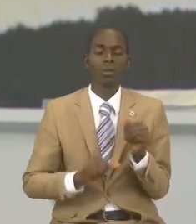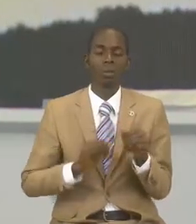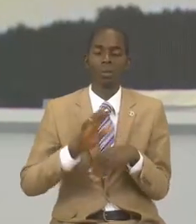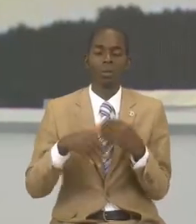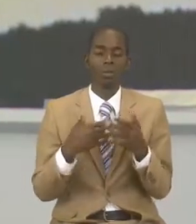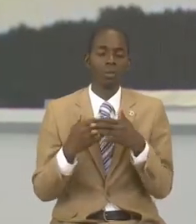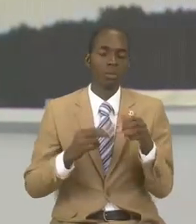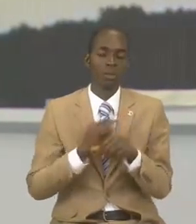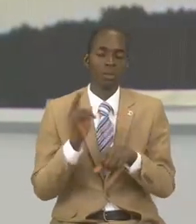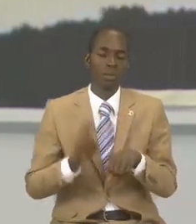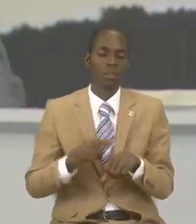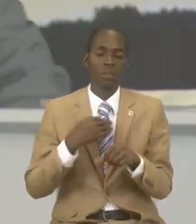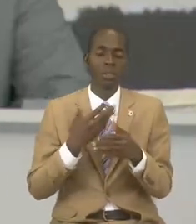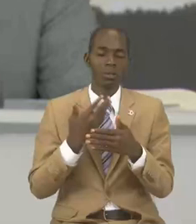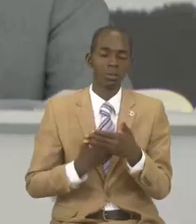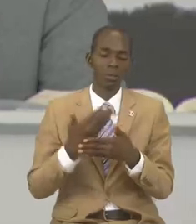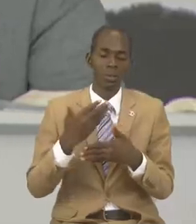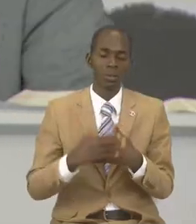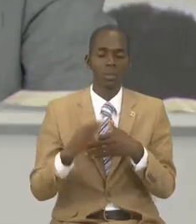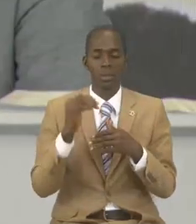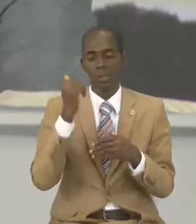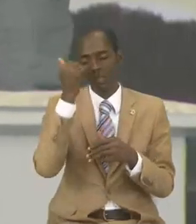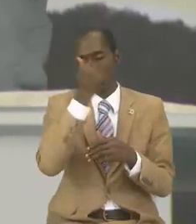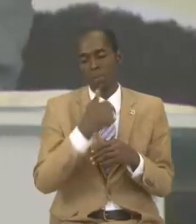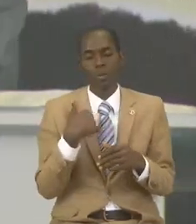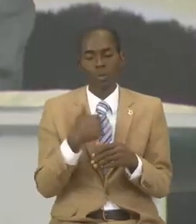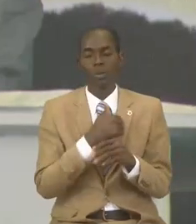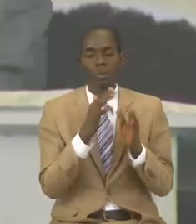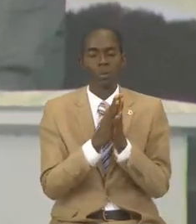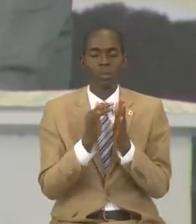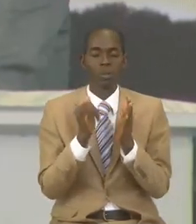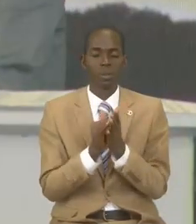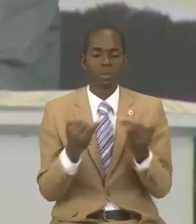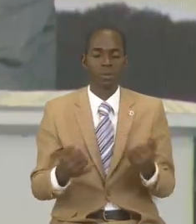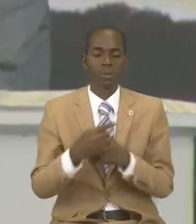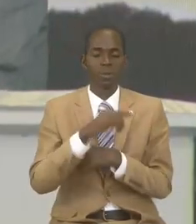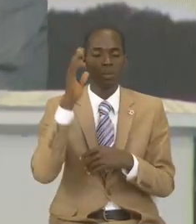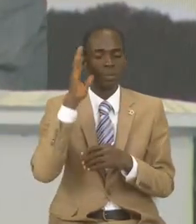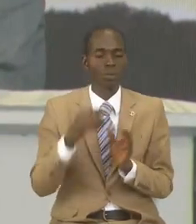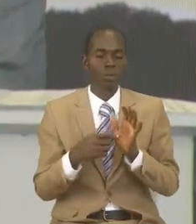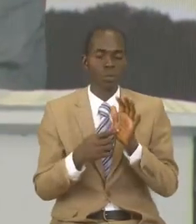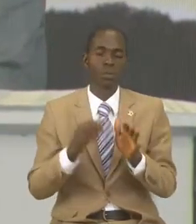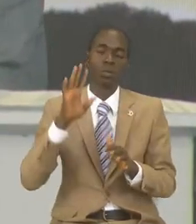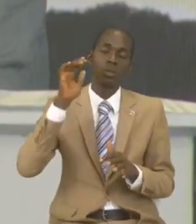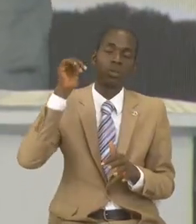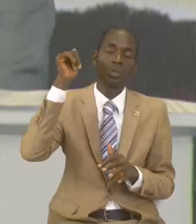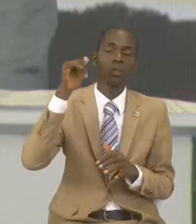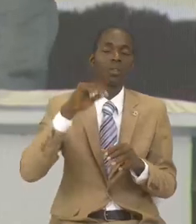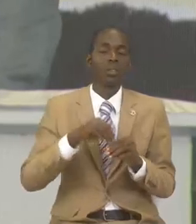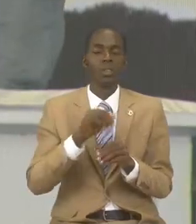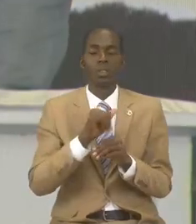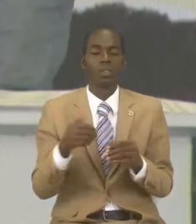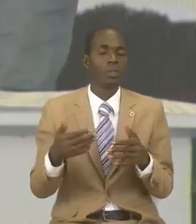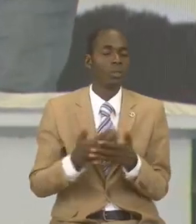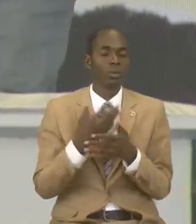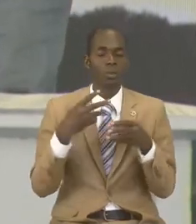en Afrique et au-delà. Seigneur, nous prions qu'aujourd'hui, tu te révèles dans une